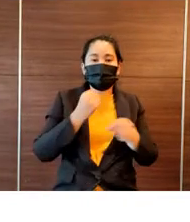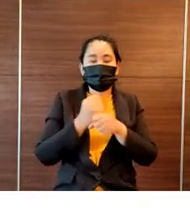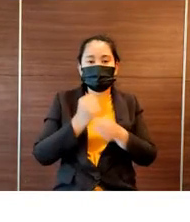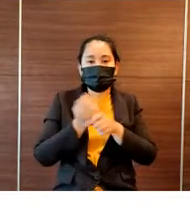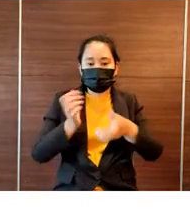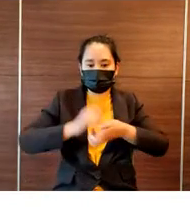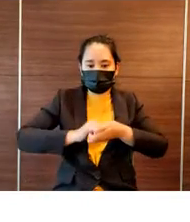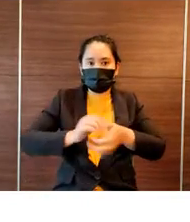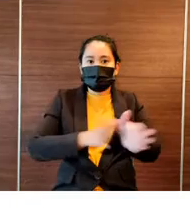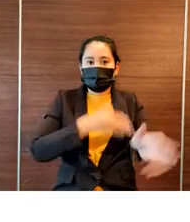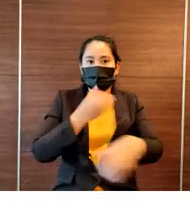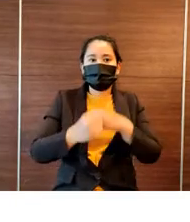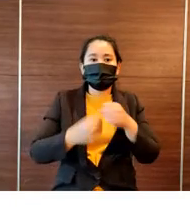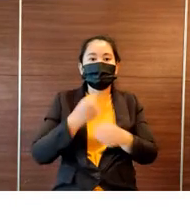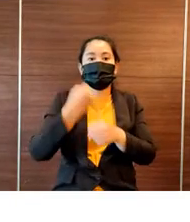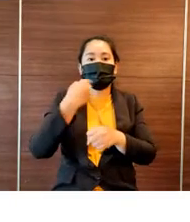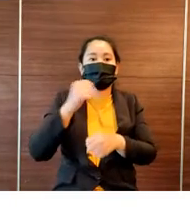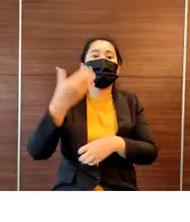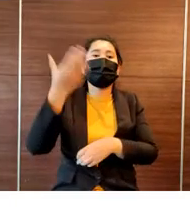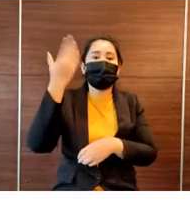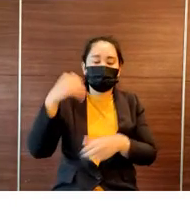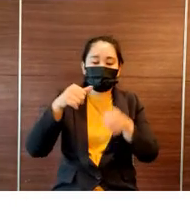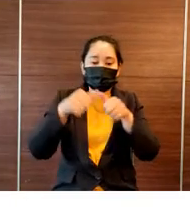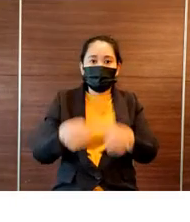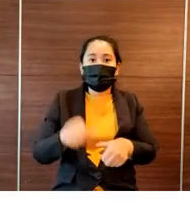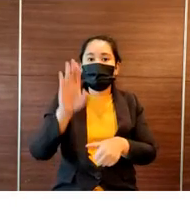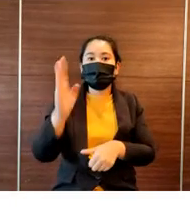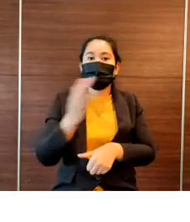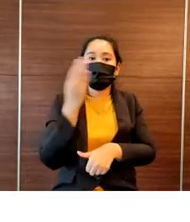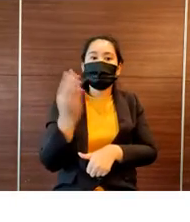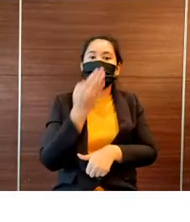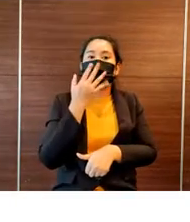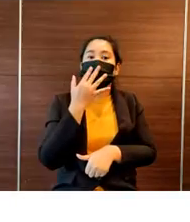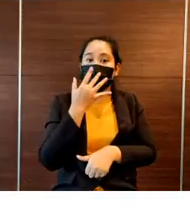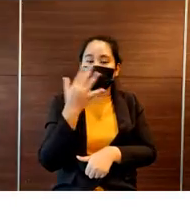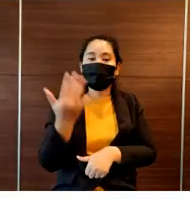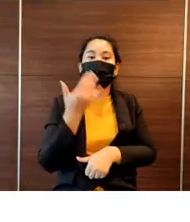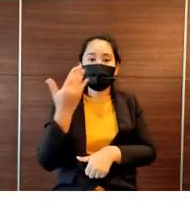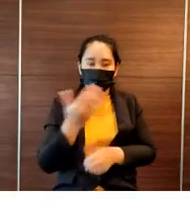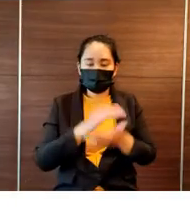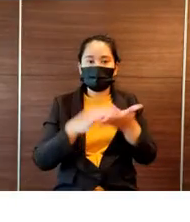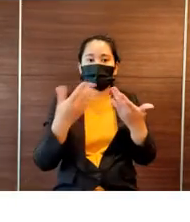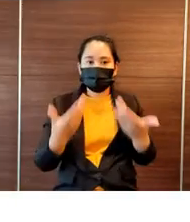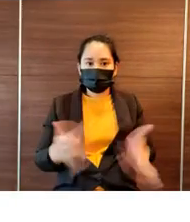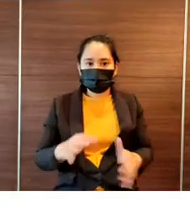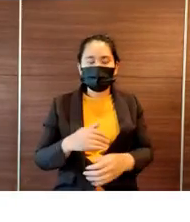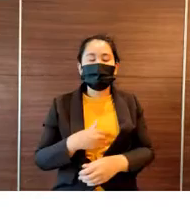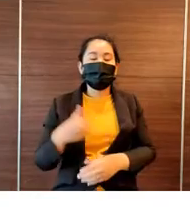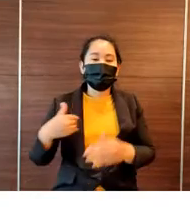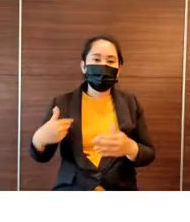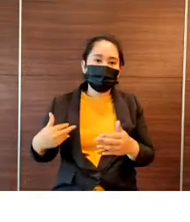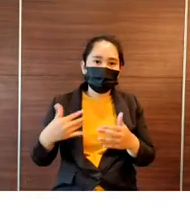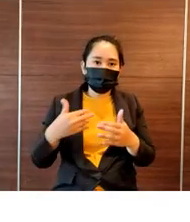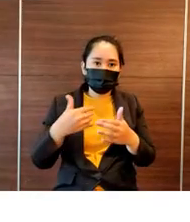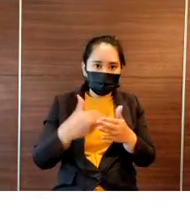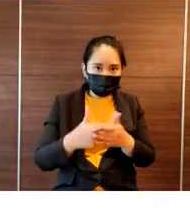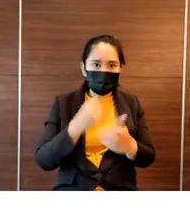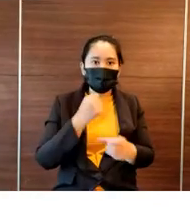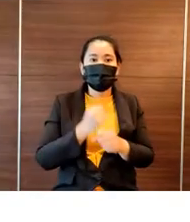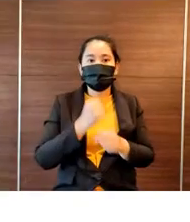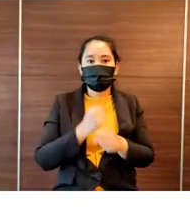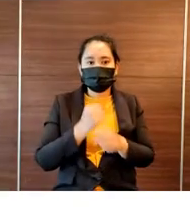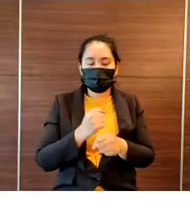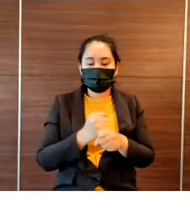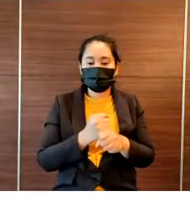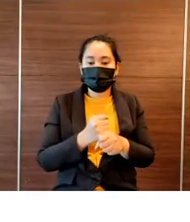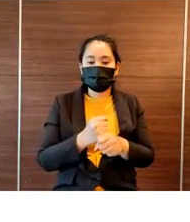ย UC ลมเมื่อ10กว่าปีที่แล้วแล้วก็หลังจากนั้นเป็นต้นมาเนี่ยในการทำงาน